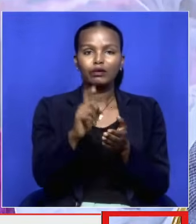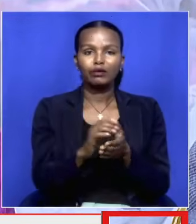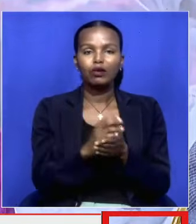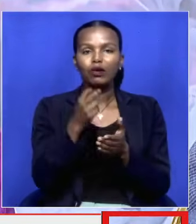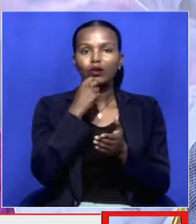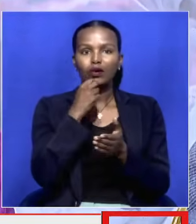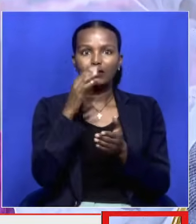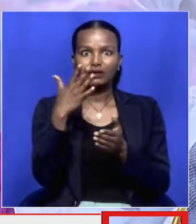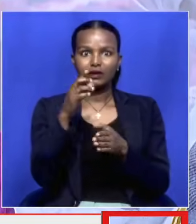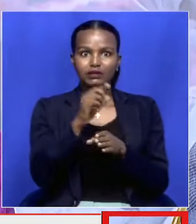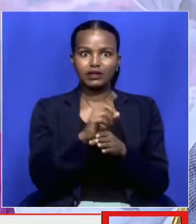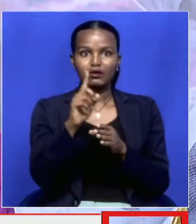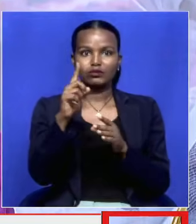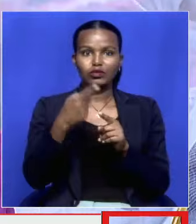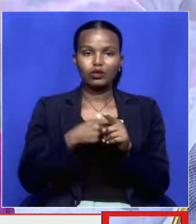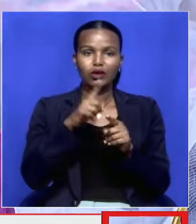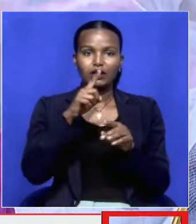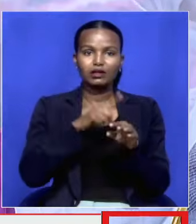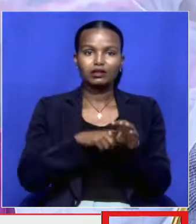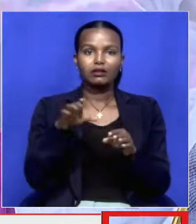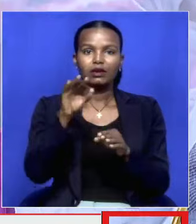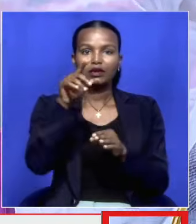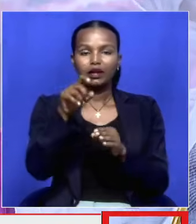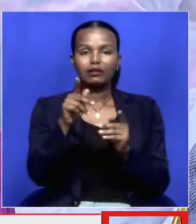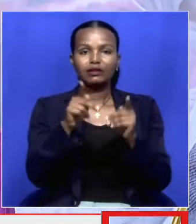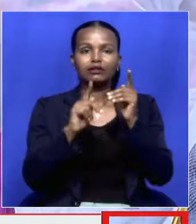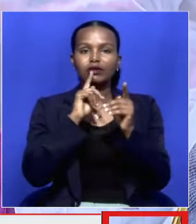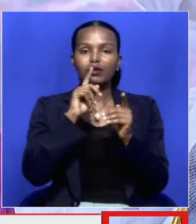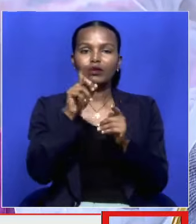ውሃ በ15 ቀንና በወር አንድ ጊዜ ማግኘት ያለበት ህዝብ ነው ወይ?